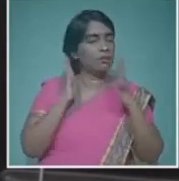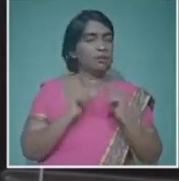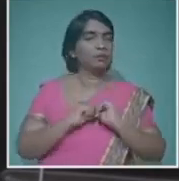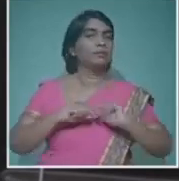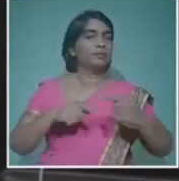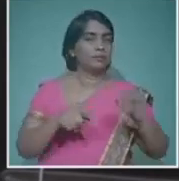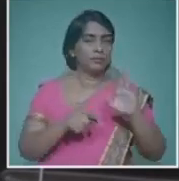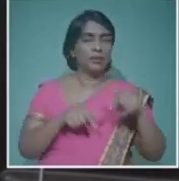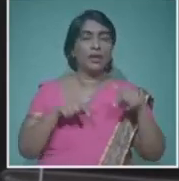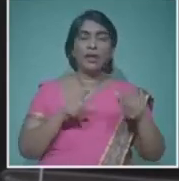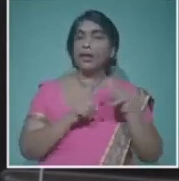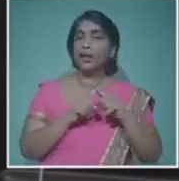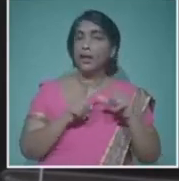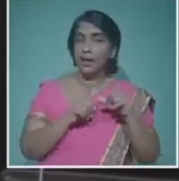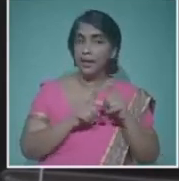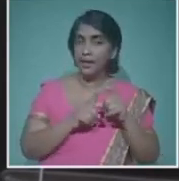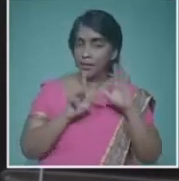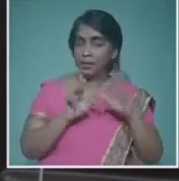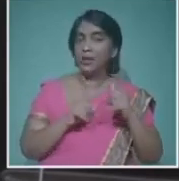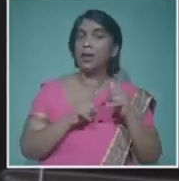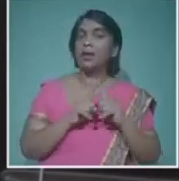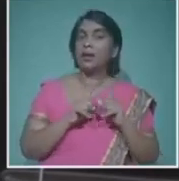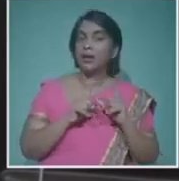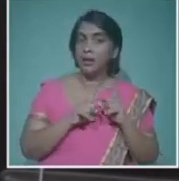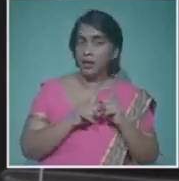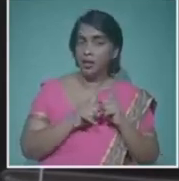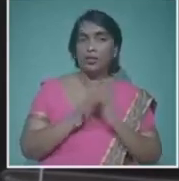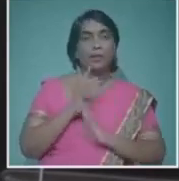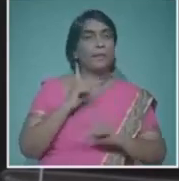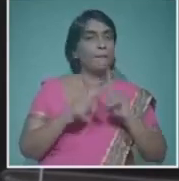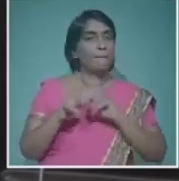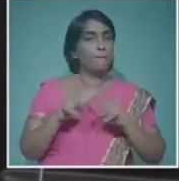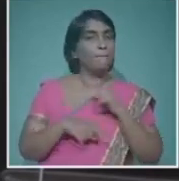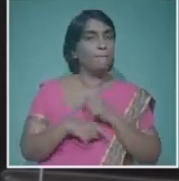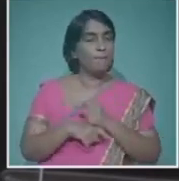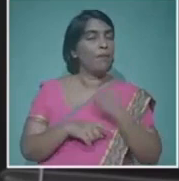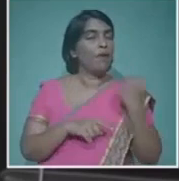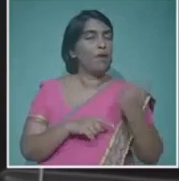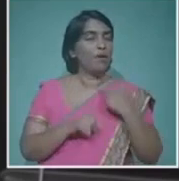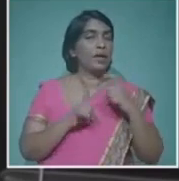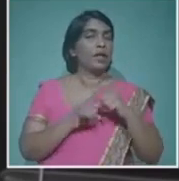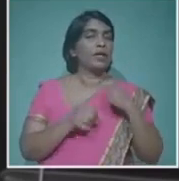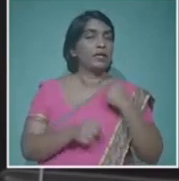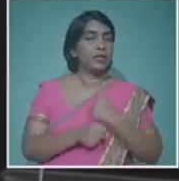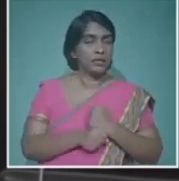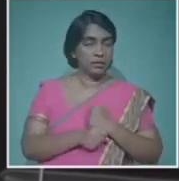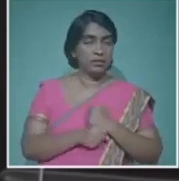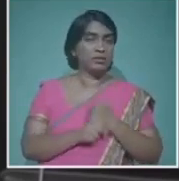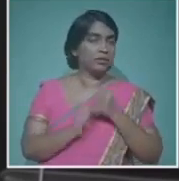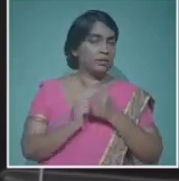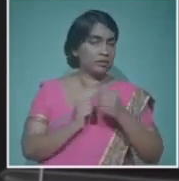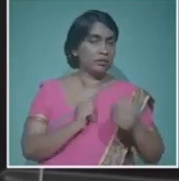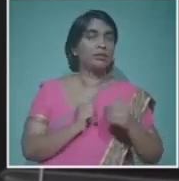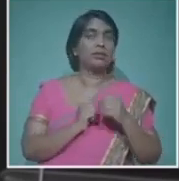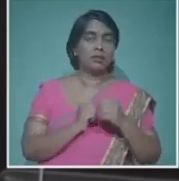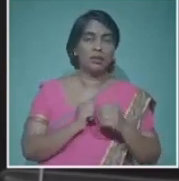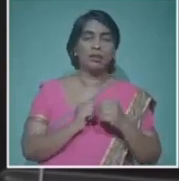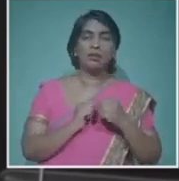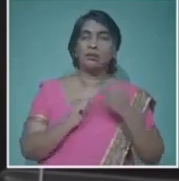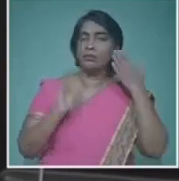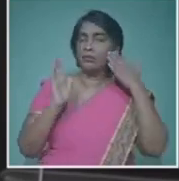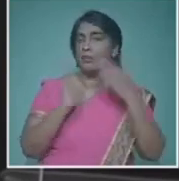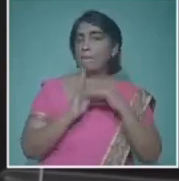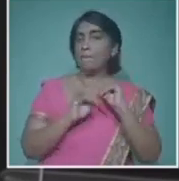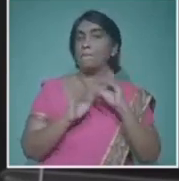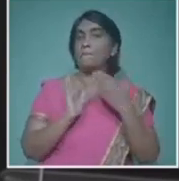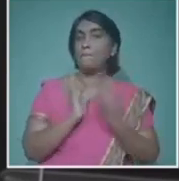කරනවා. අධ්‍යාපනය අතින් ගත්තොත් අධ්‍යාපන අමාත්‍යාංශයේ මගින් නව ඩිජිටල් කරණය සඳහා ඩිජිටල් ට්‍රාන්ස්ෆෝමේෂන් පොලිසි